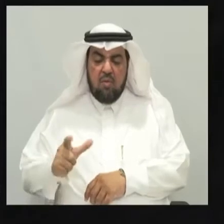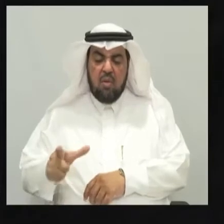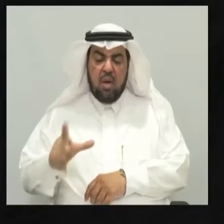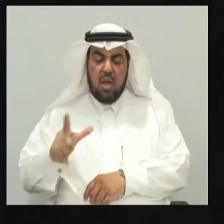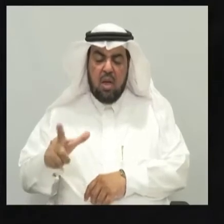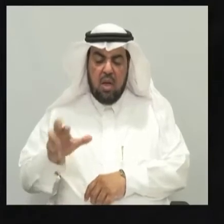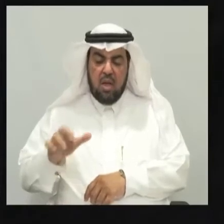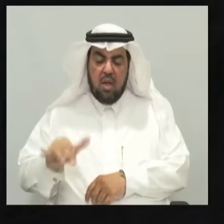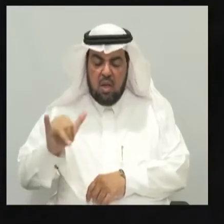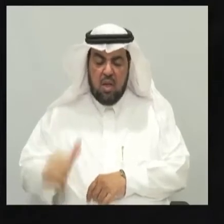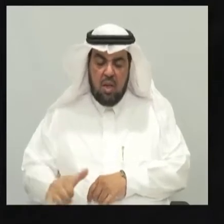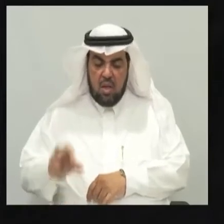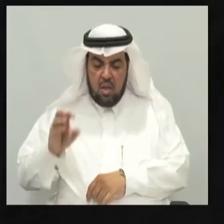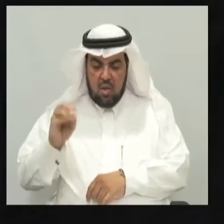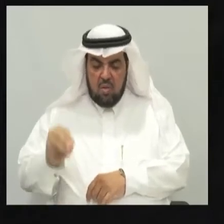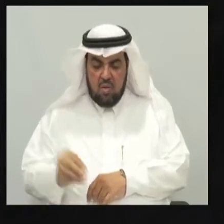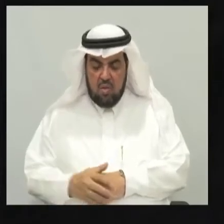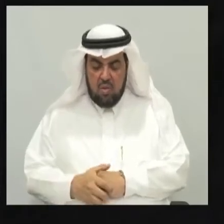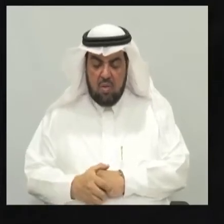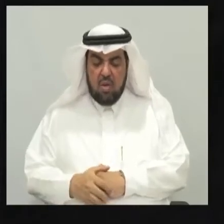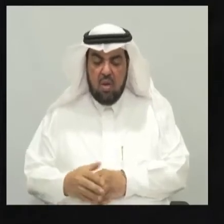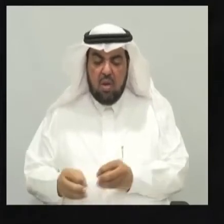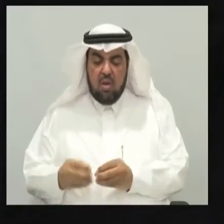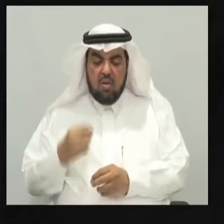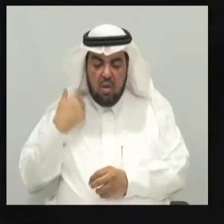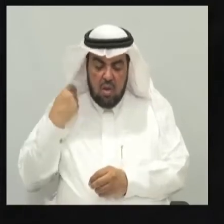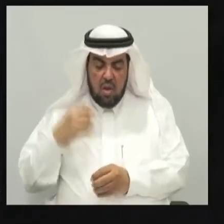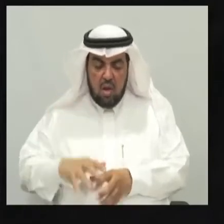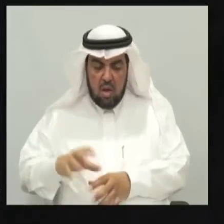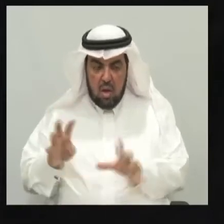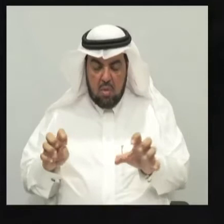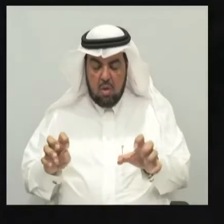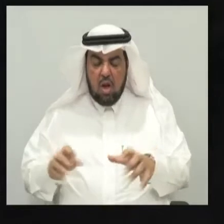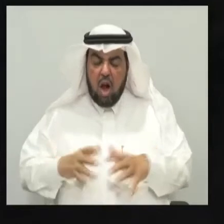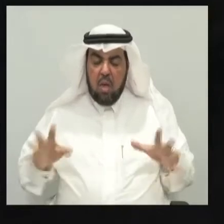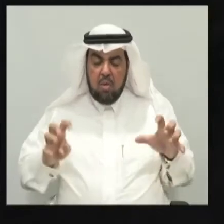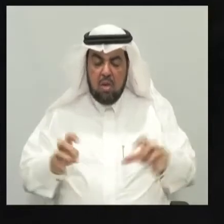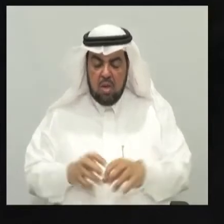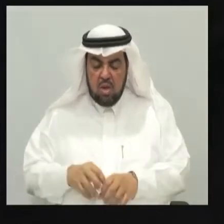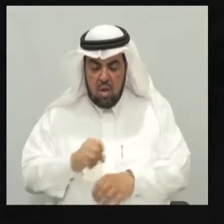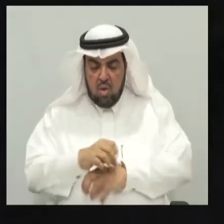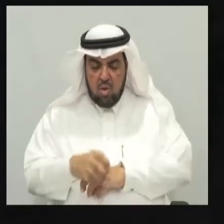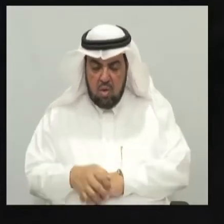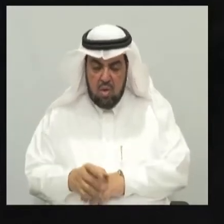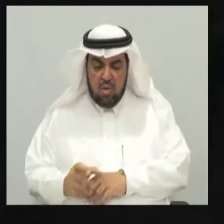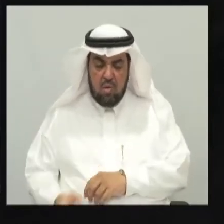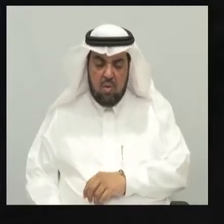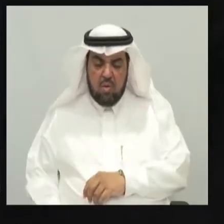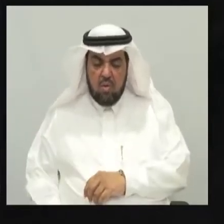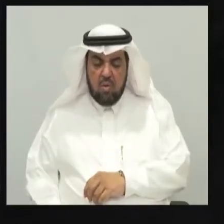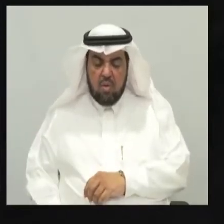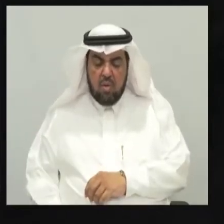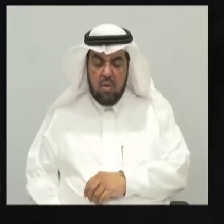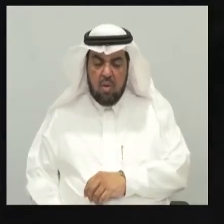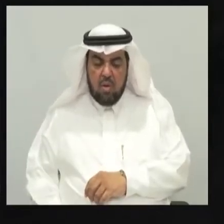لا فلز أو شبه فلز، هذا تصنيف فيزيائي. أغلب 90 أو أكثر من 90 عنصر هي في هذه